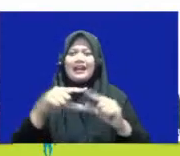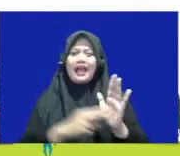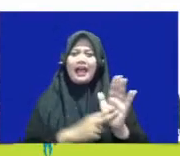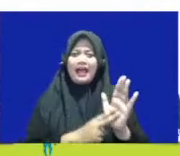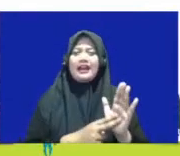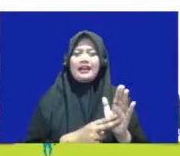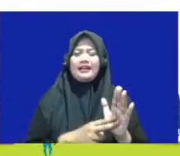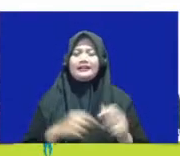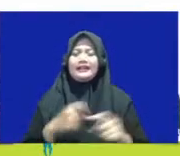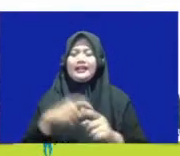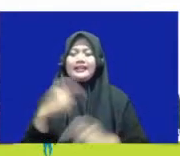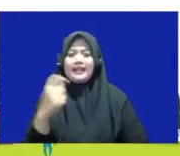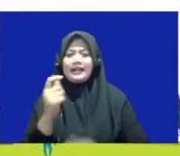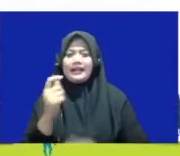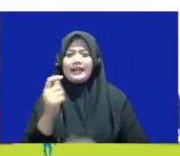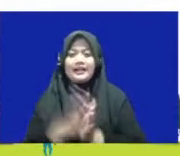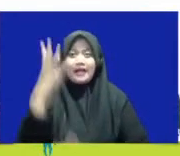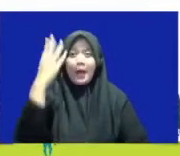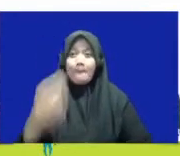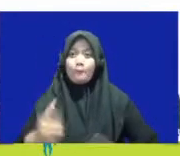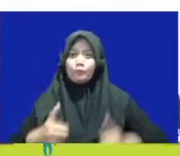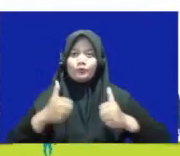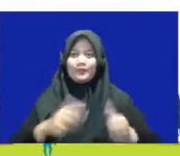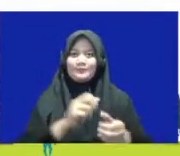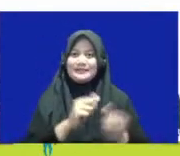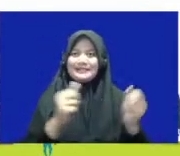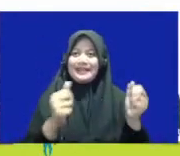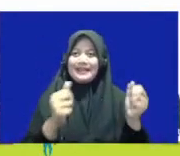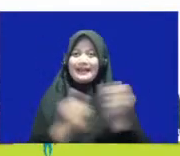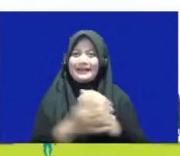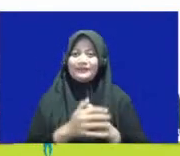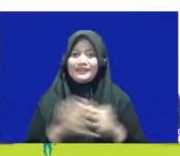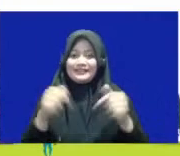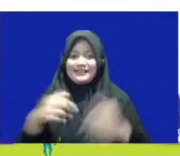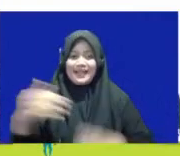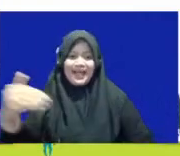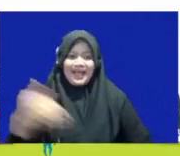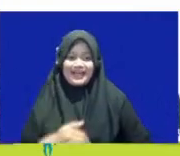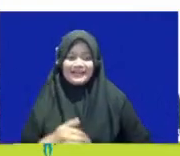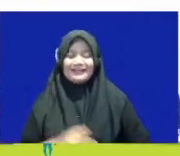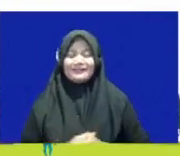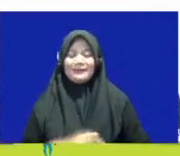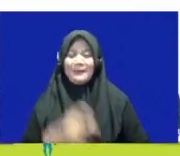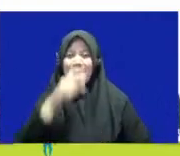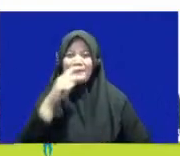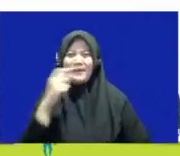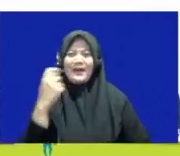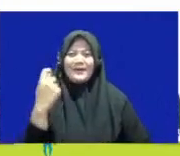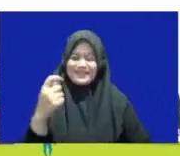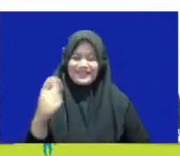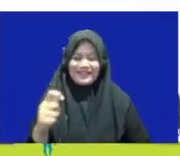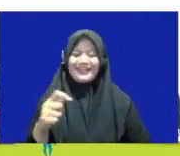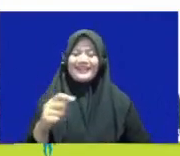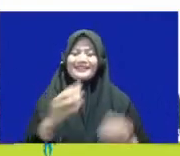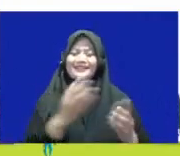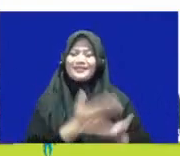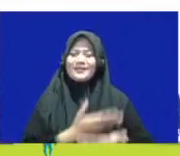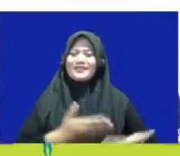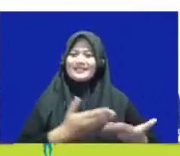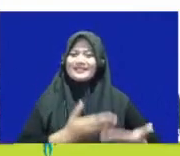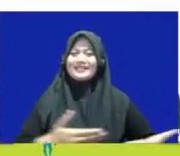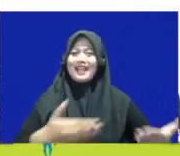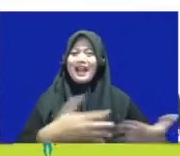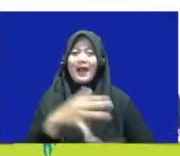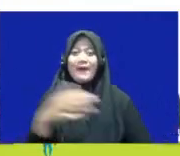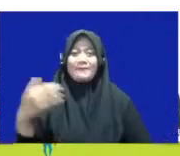Bencana. Hadir juga di sini bahwa Kementerian Sosial dalam program pengurangan risiko bencana memiliki